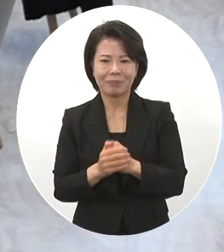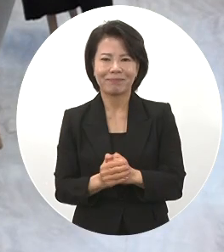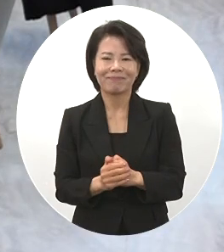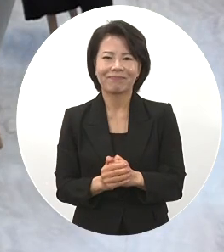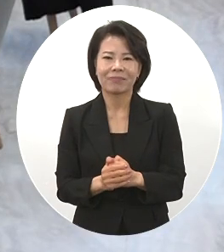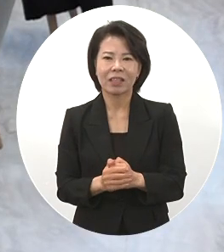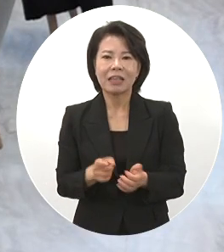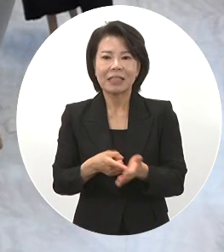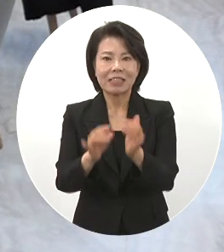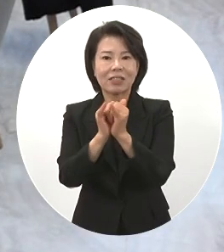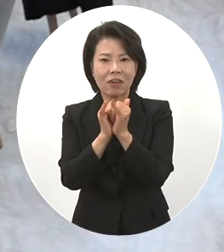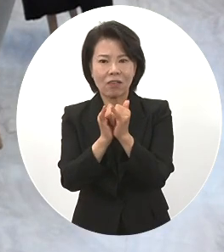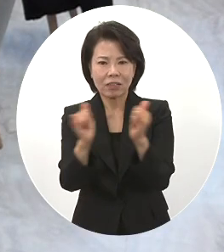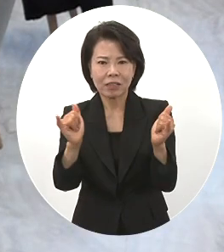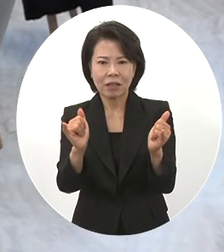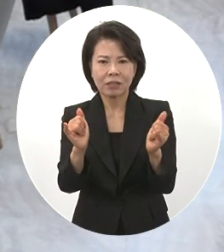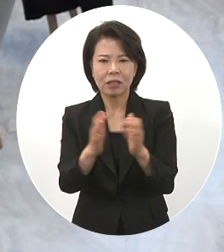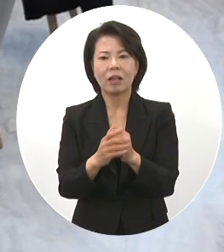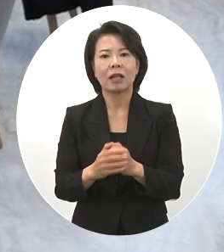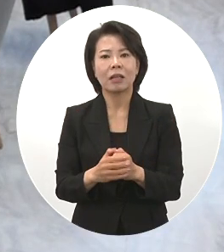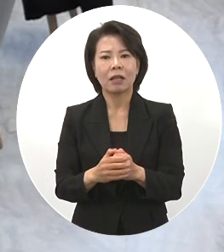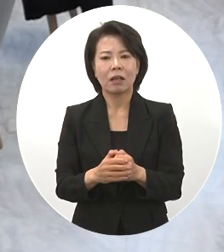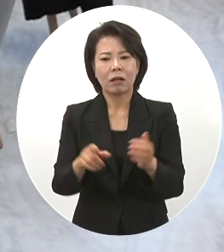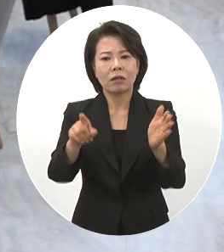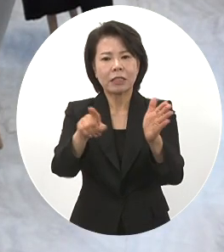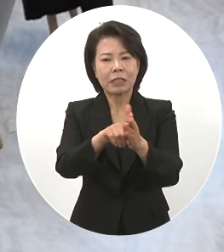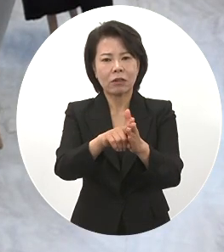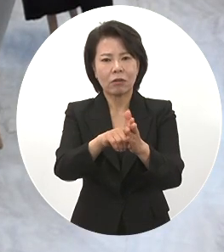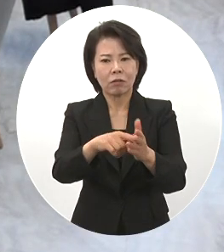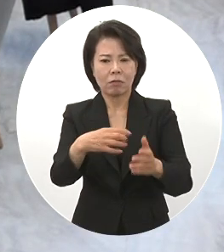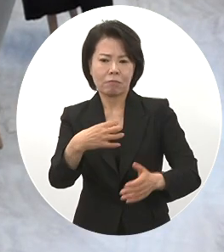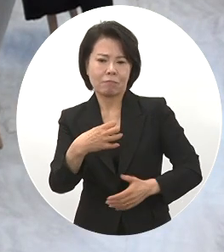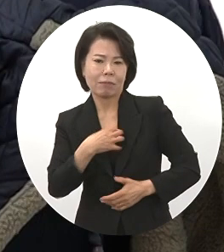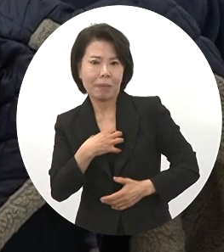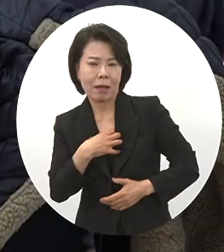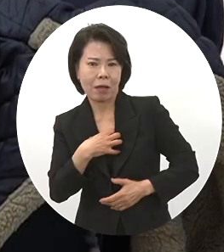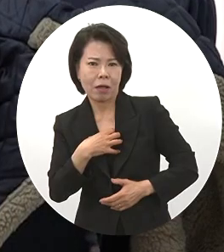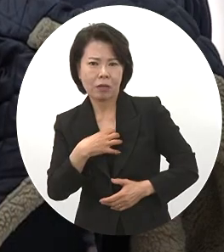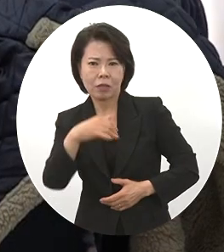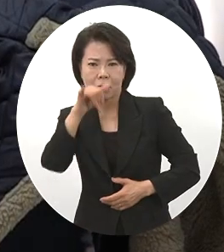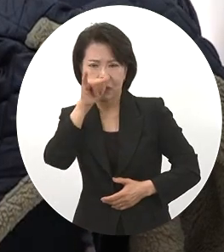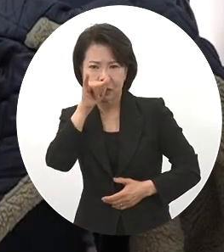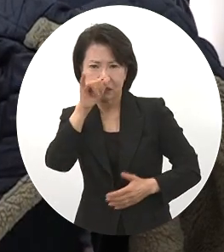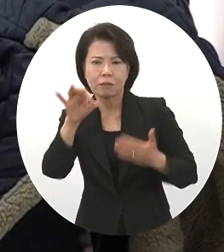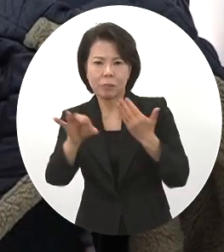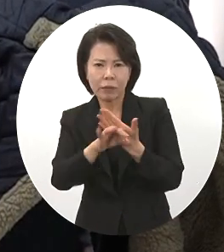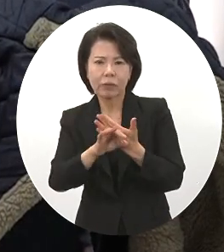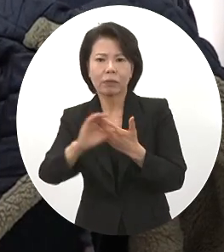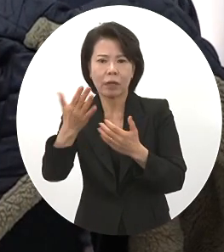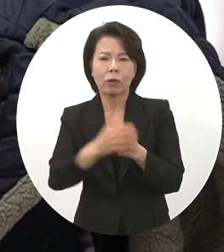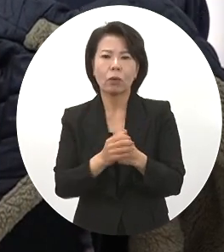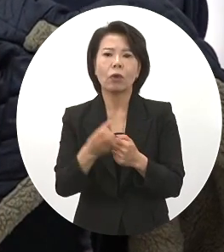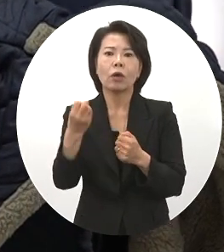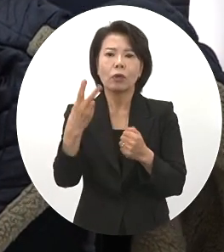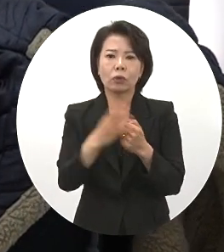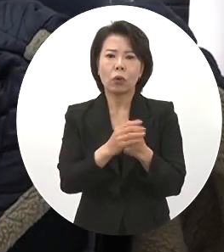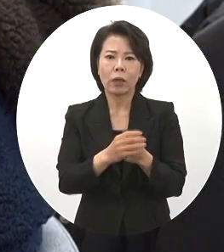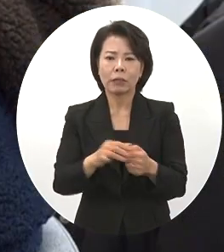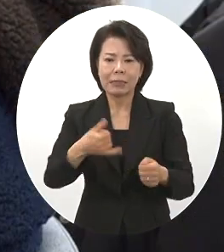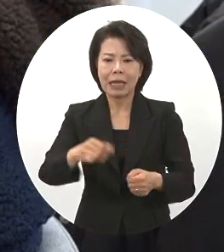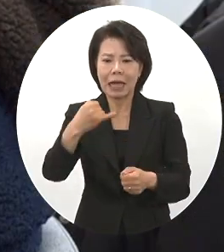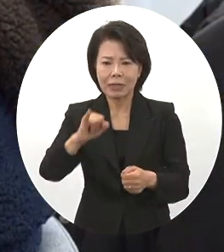청년인데요. 신청자는 신용유예 정보가 해제돼 정상적인 금융거래가 가능해지며